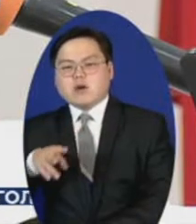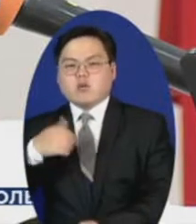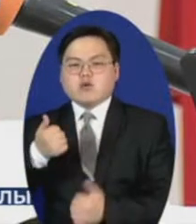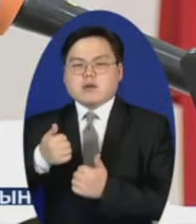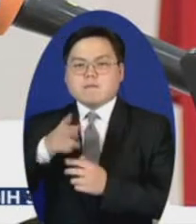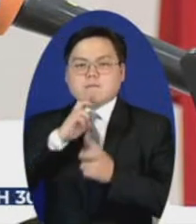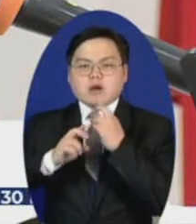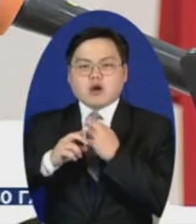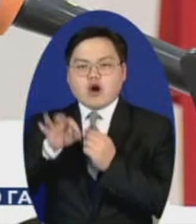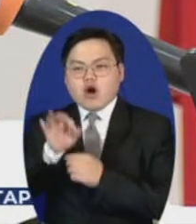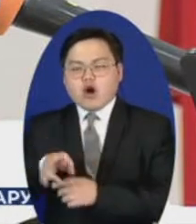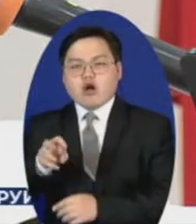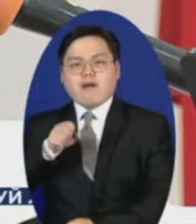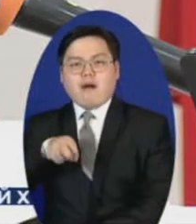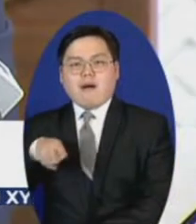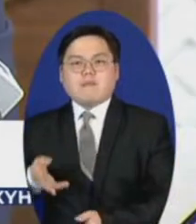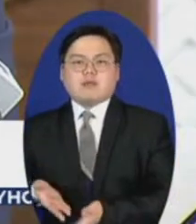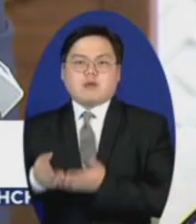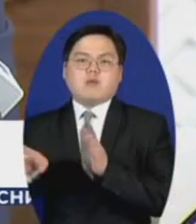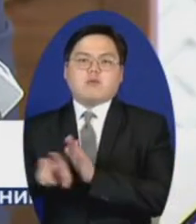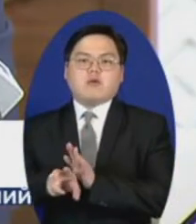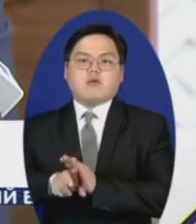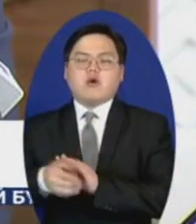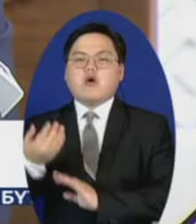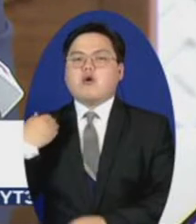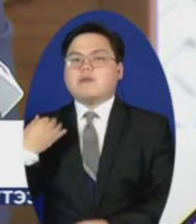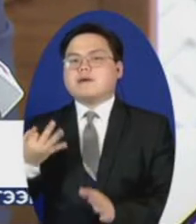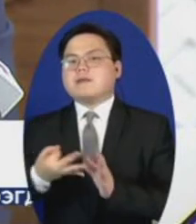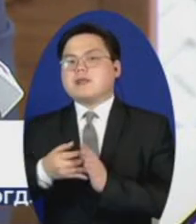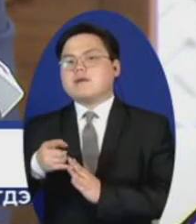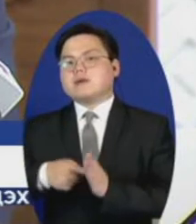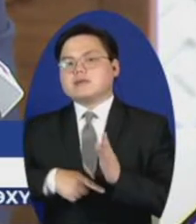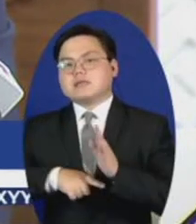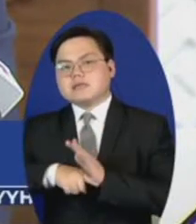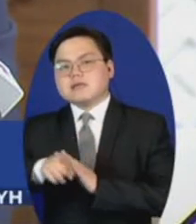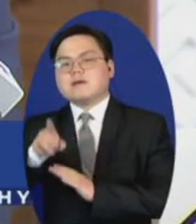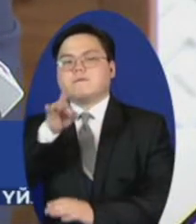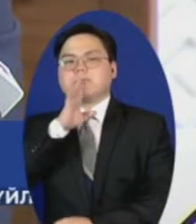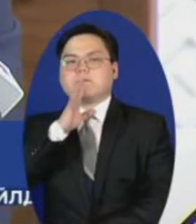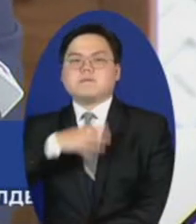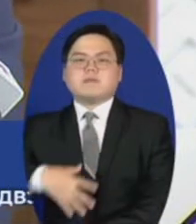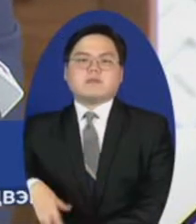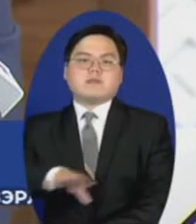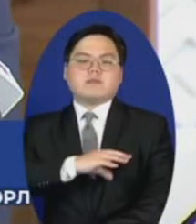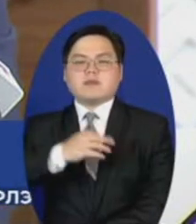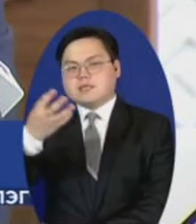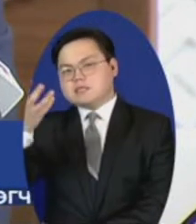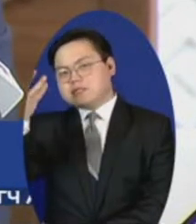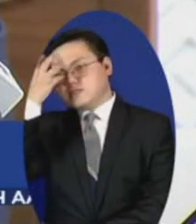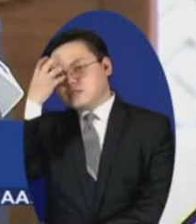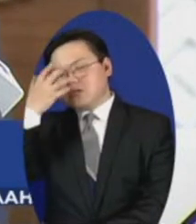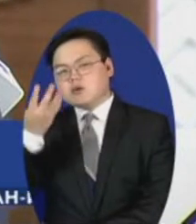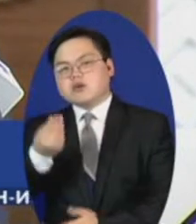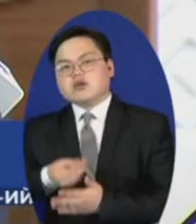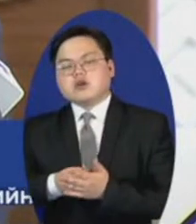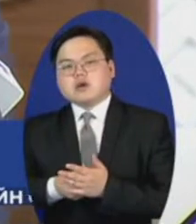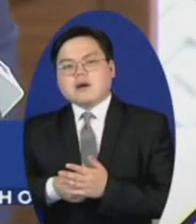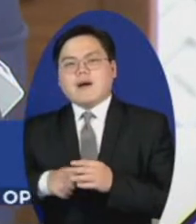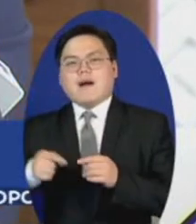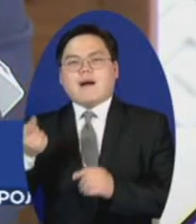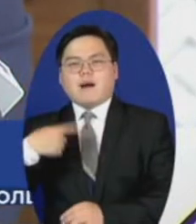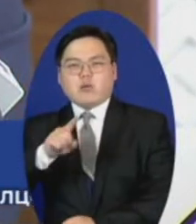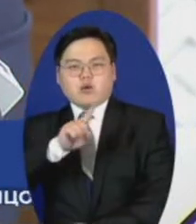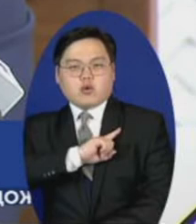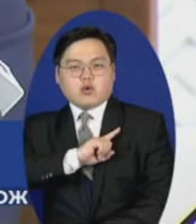бүтээсэн байна. Энийг дэмжиж явах боломж байна. Өнгөрсөн 8 дугаар сараас эхлээд бид болвол засгийн газар төр болвол хамгийн эхлээд энэ